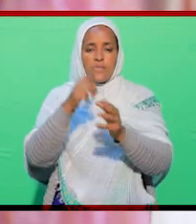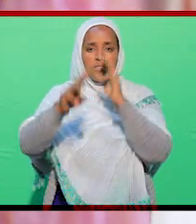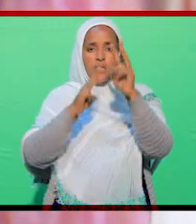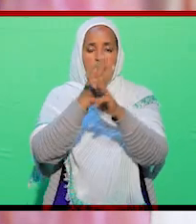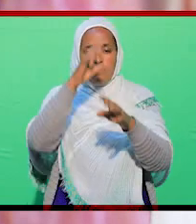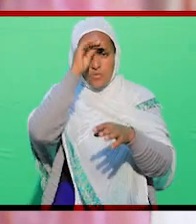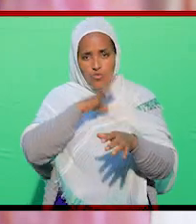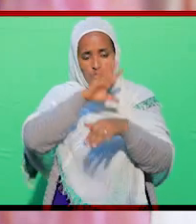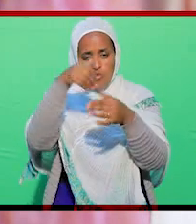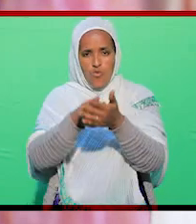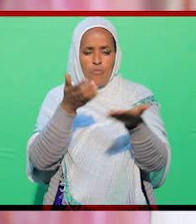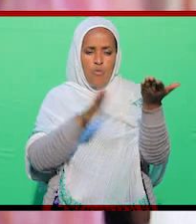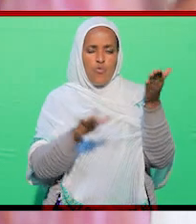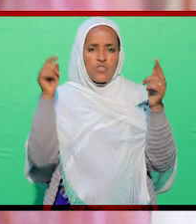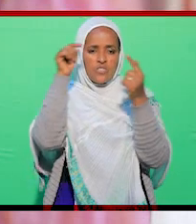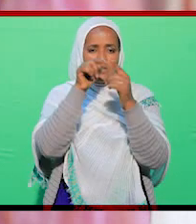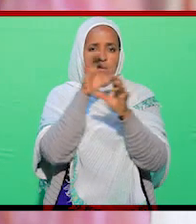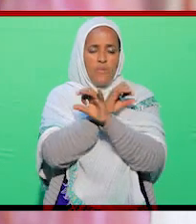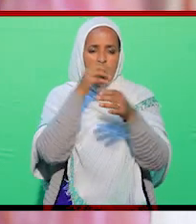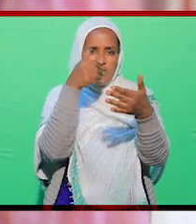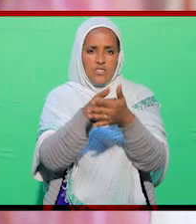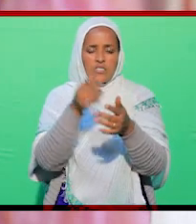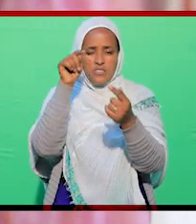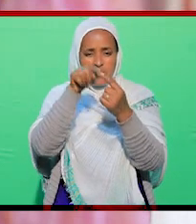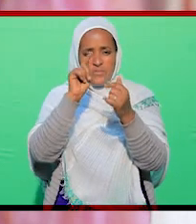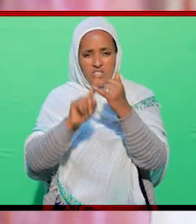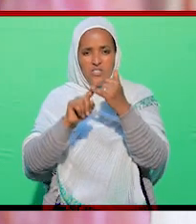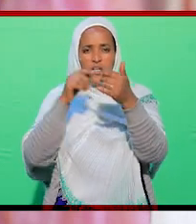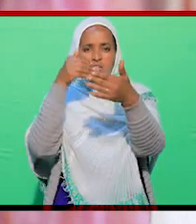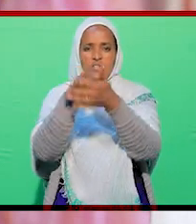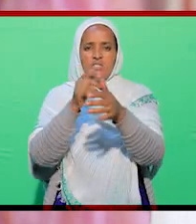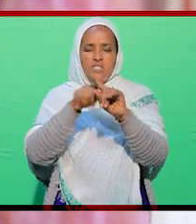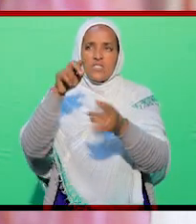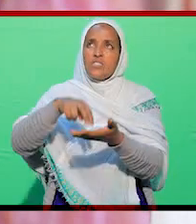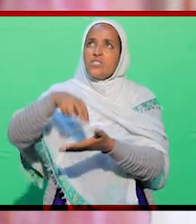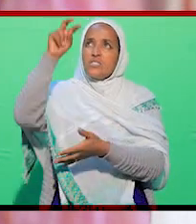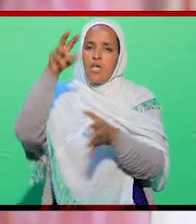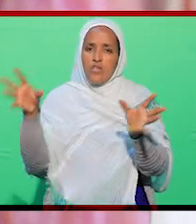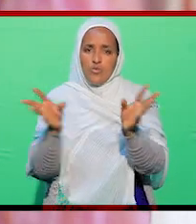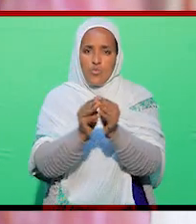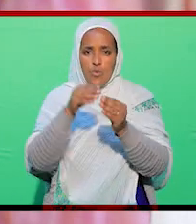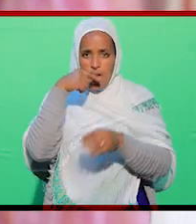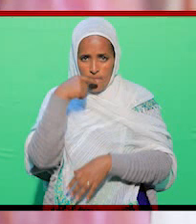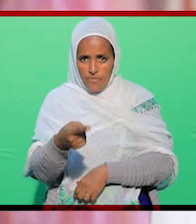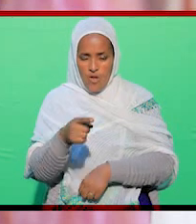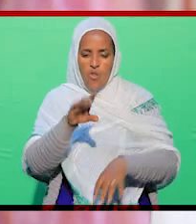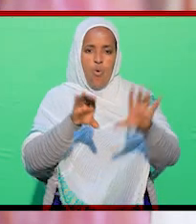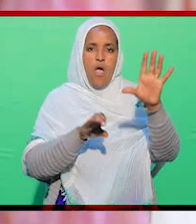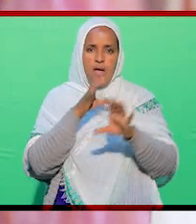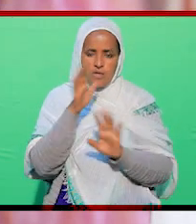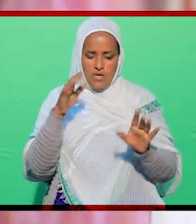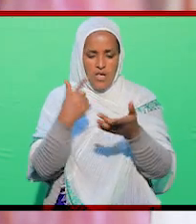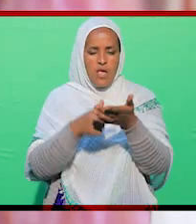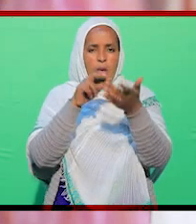ይኖራሉ። በዚህ ዓለም ያለው ሰው ሁሉ በሞት እስኪያልቅ ድረስ እስኪፈጸም ድረስ ግን ትንሣኤ